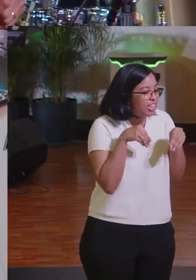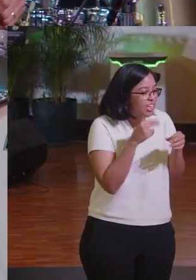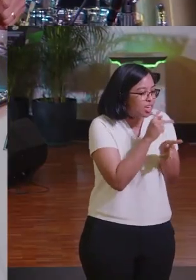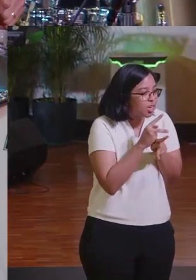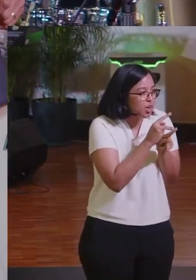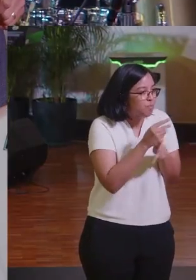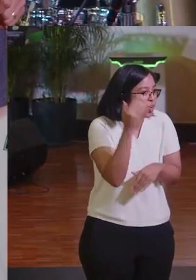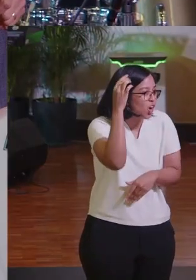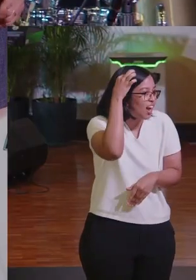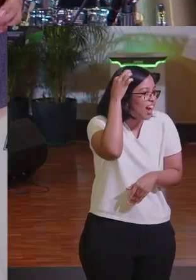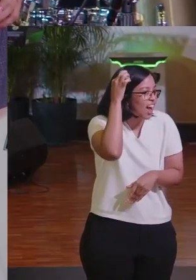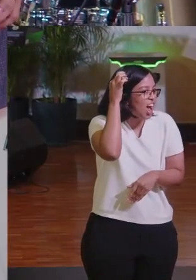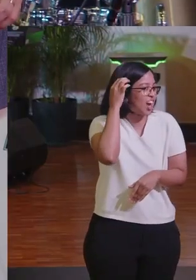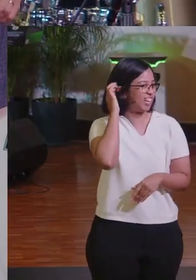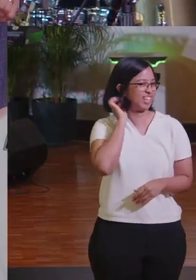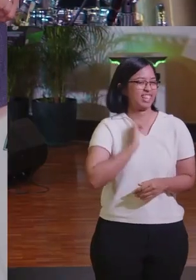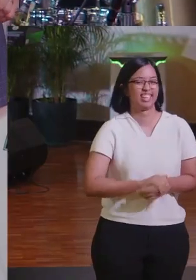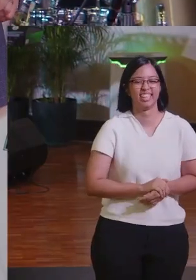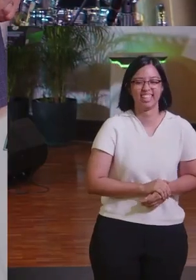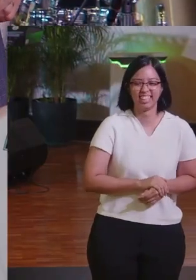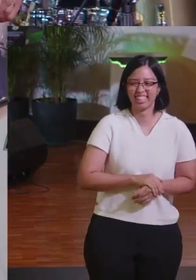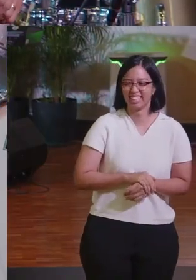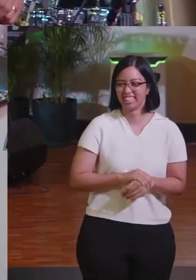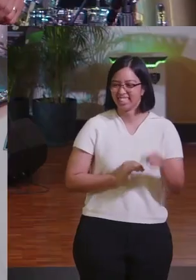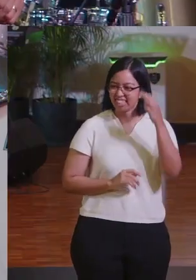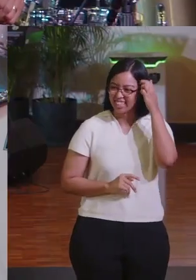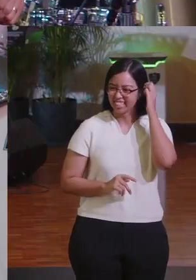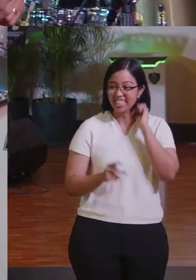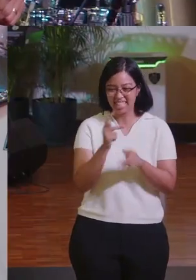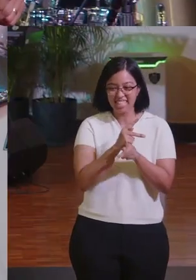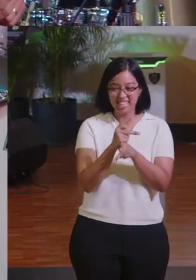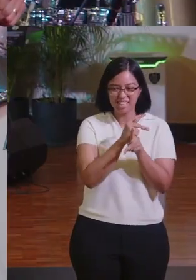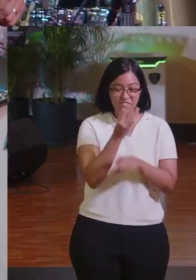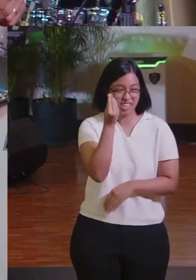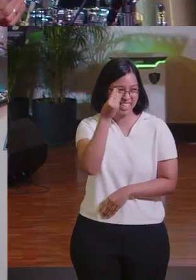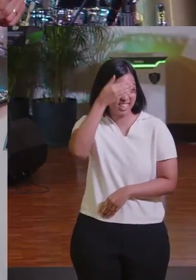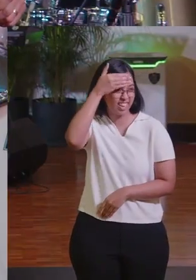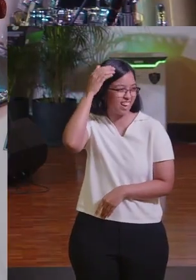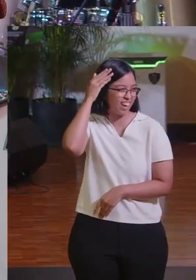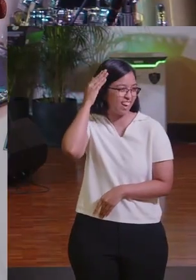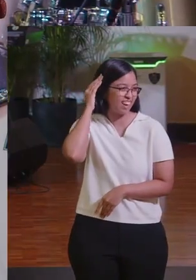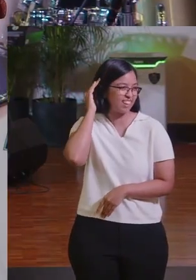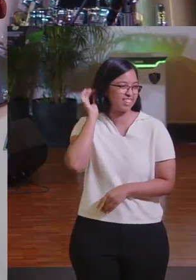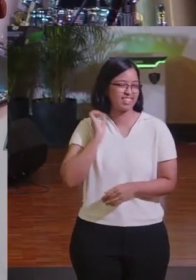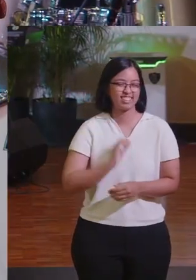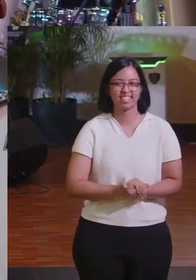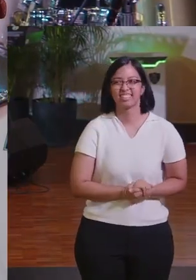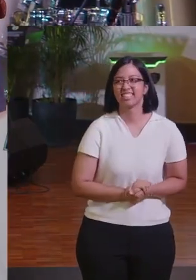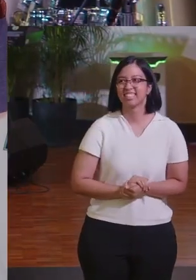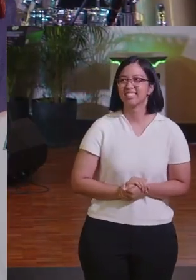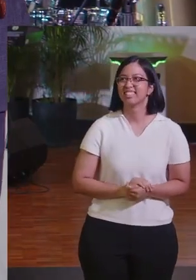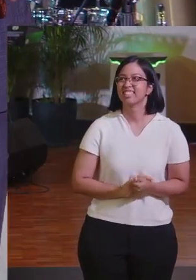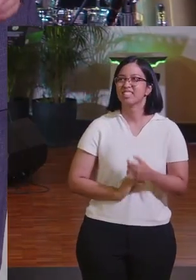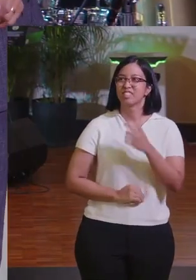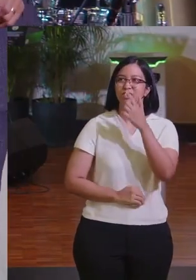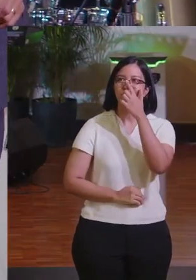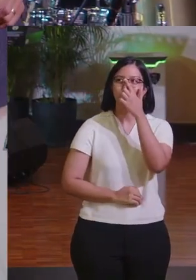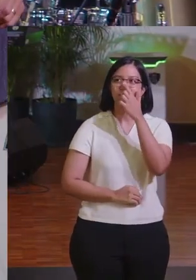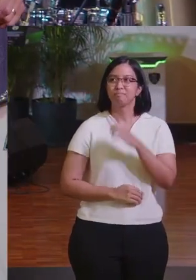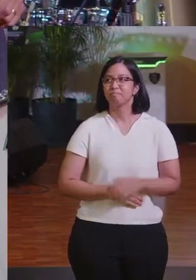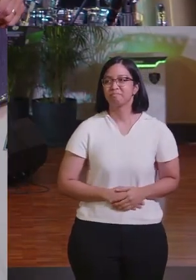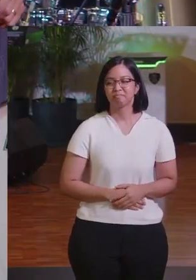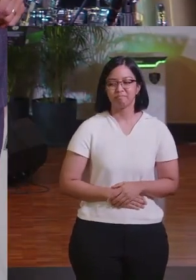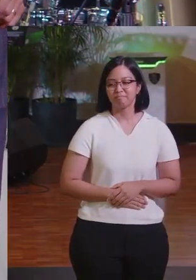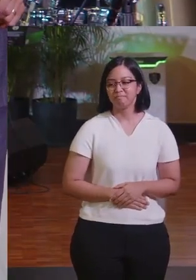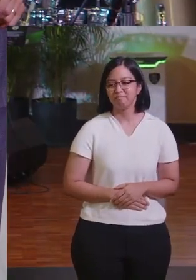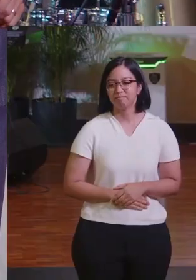niya, huwag mong isipin na you're losing hair. Isipin mo, you're gaining face. Malaki lang yung mukha, no? Biro lang